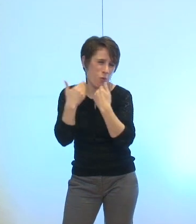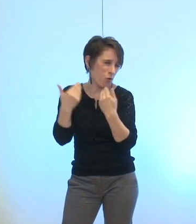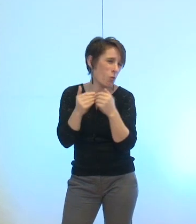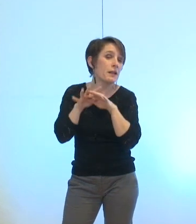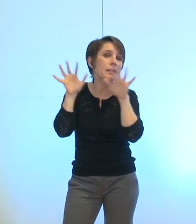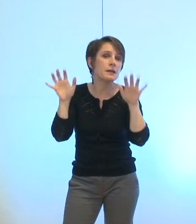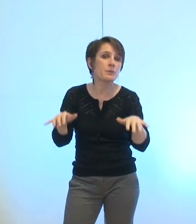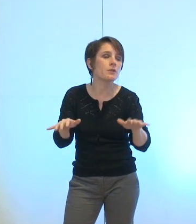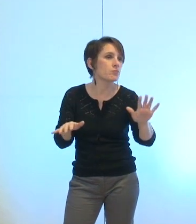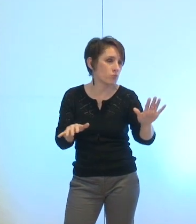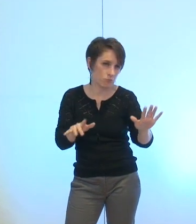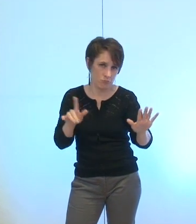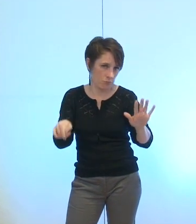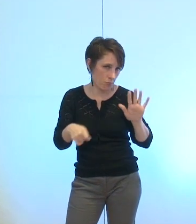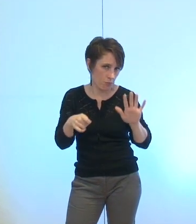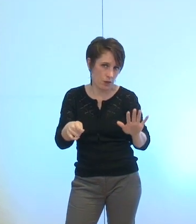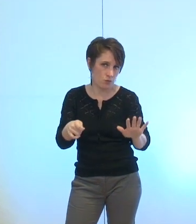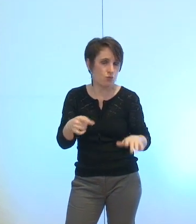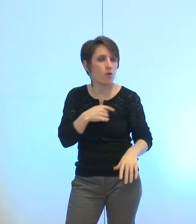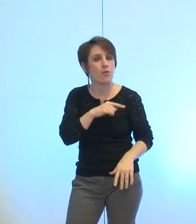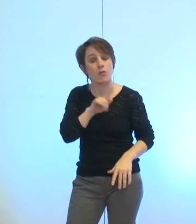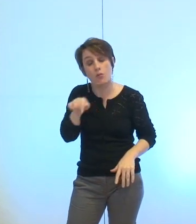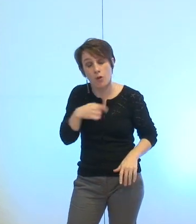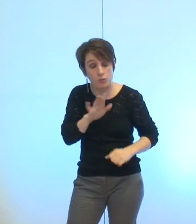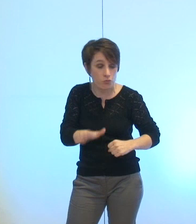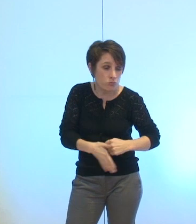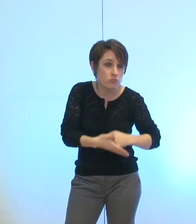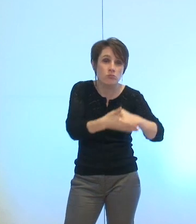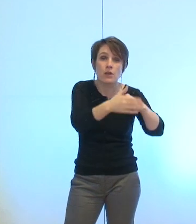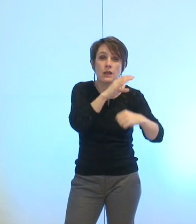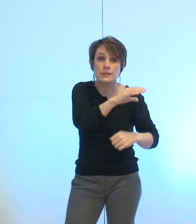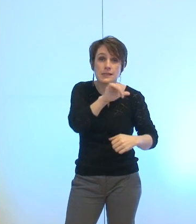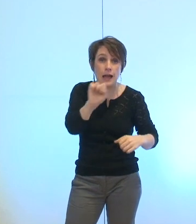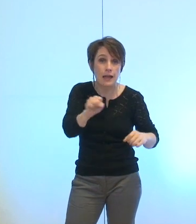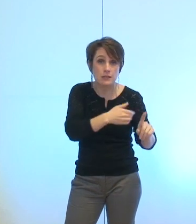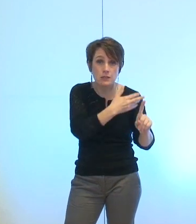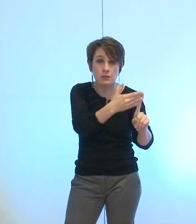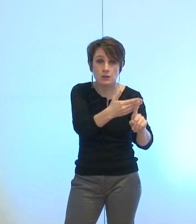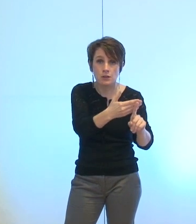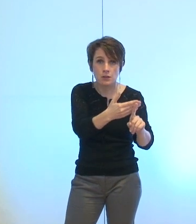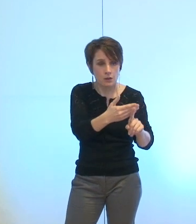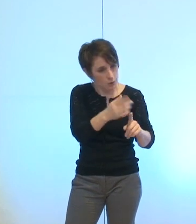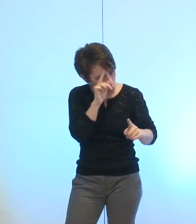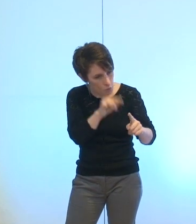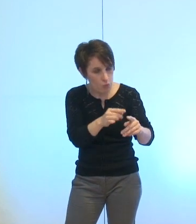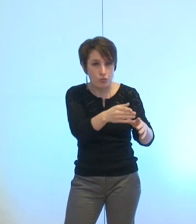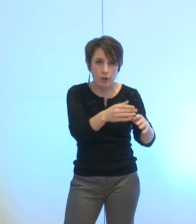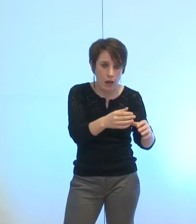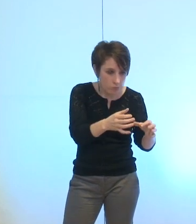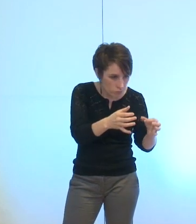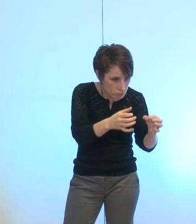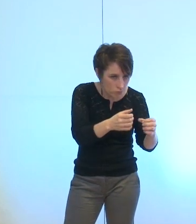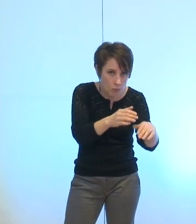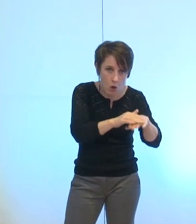avons évidemment fait le choix d'appuyer le CCAS de faire en sorte que celui-ci a les moyens de développer ses politiques innovantes et elles sont